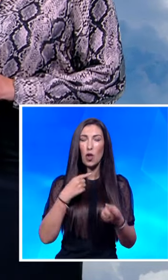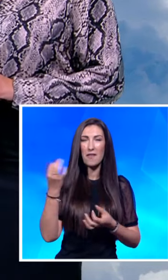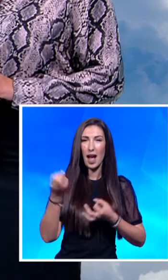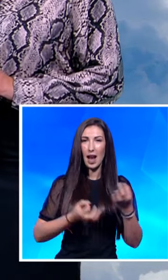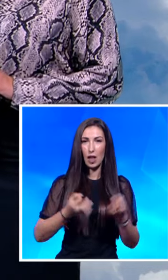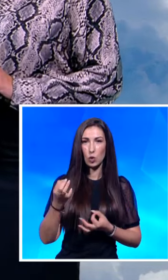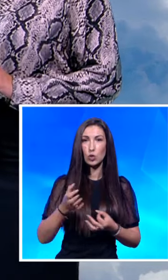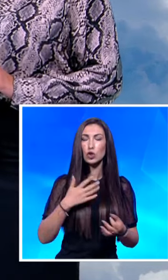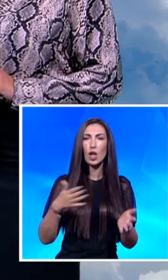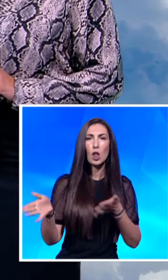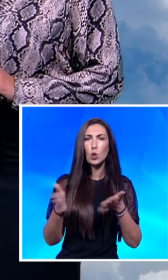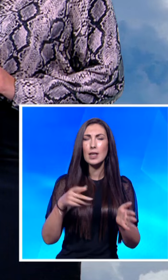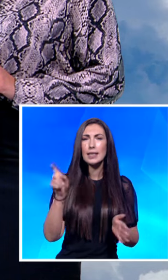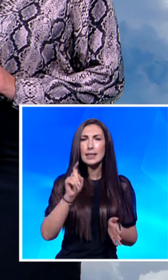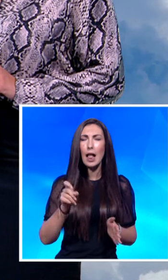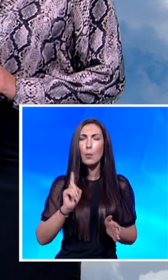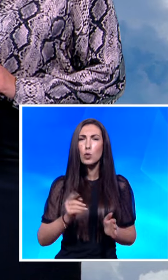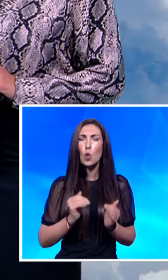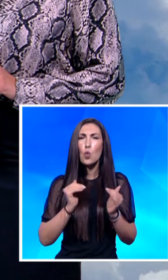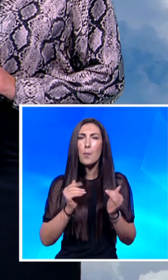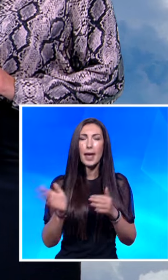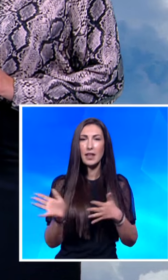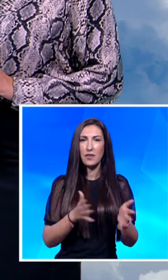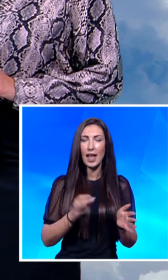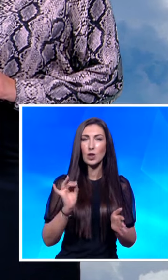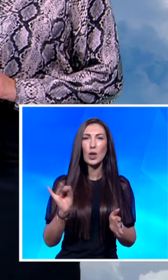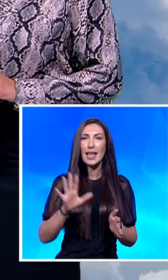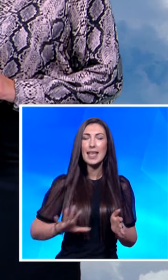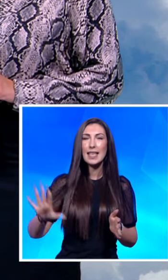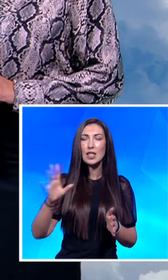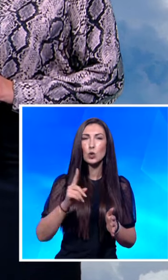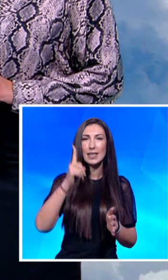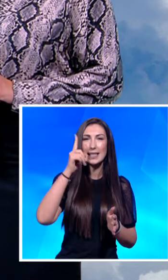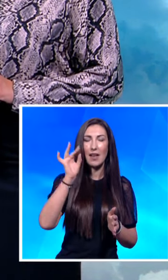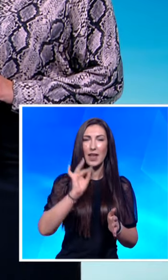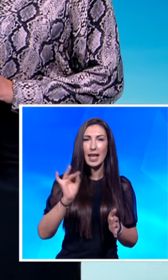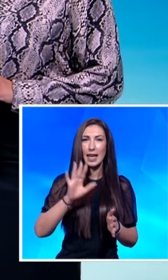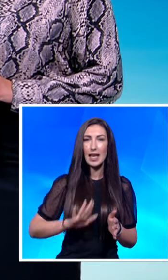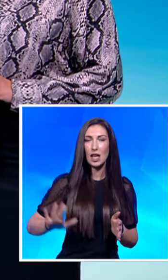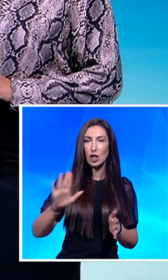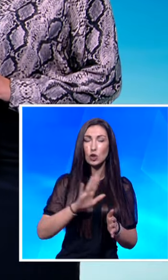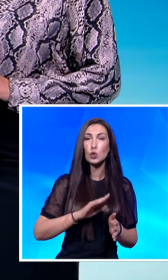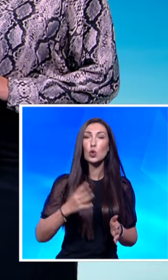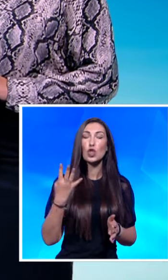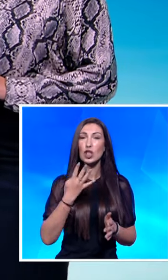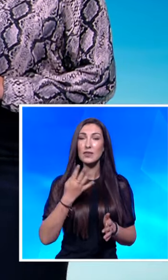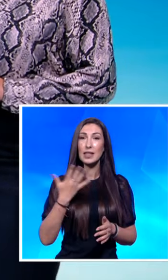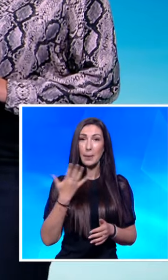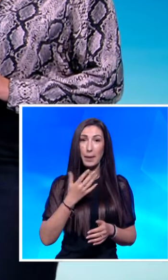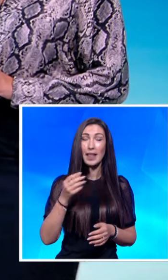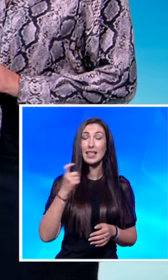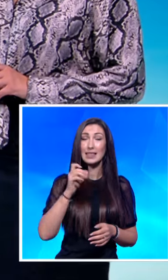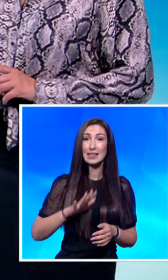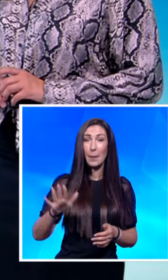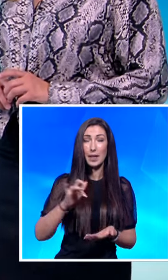градушка. Ще духа предимно слаб до умерен вятър от изток-северо-изток. В четвъртък и петък в Западна и Централна